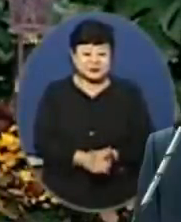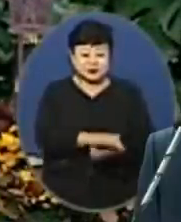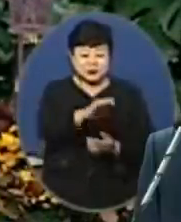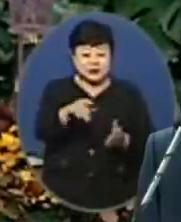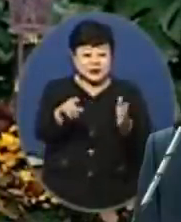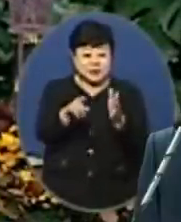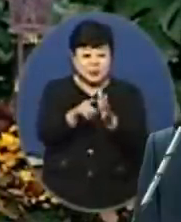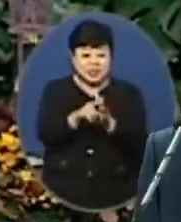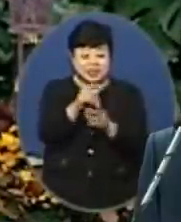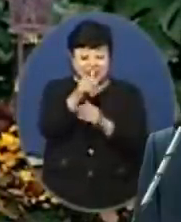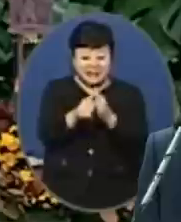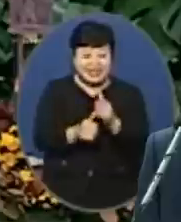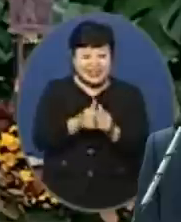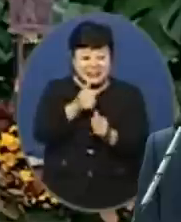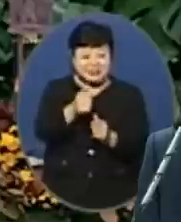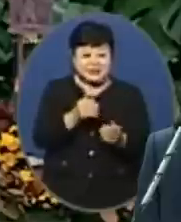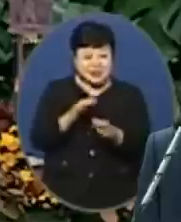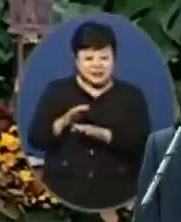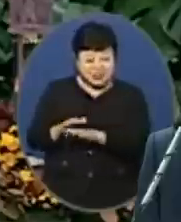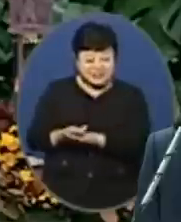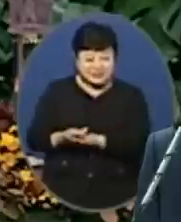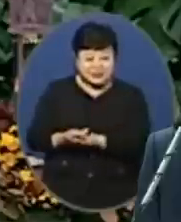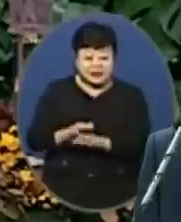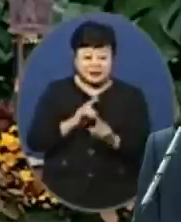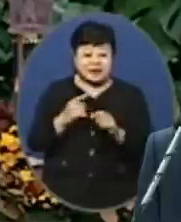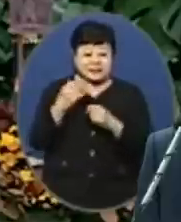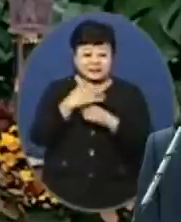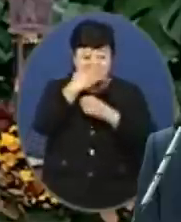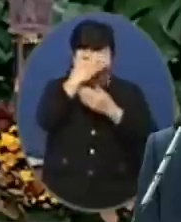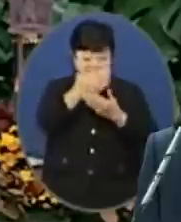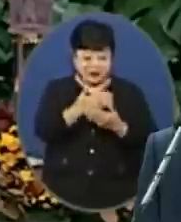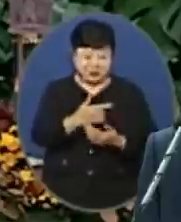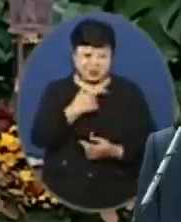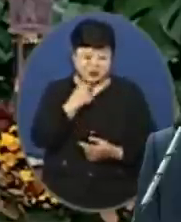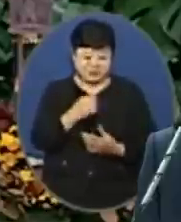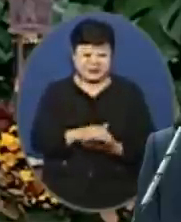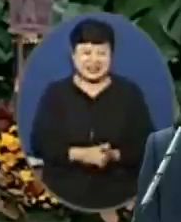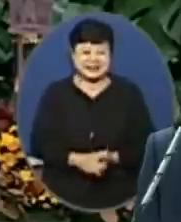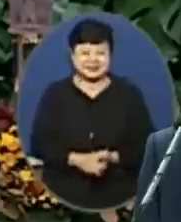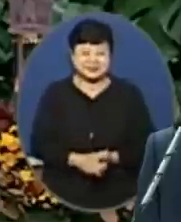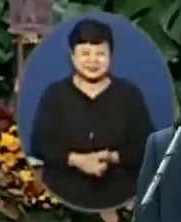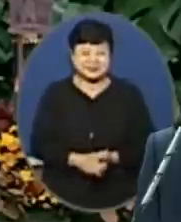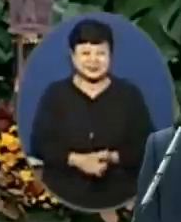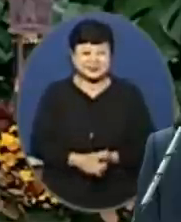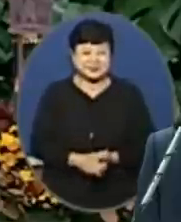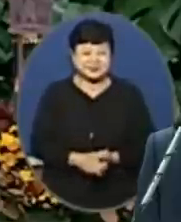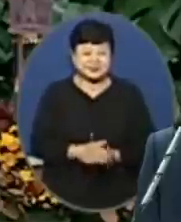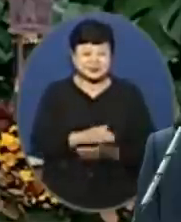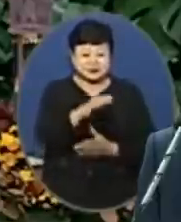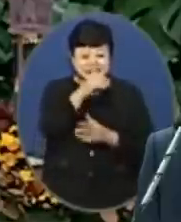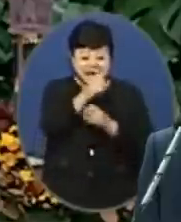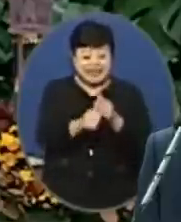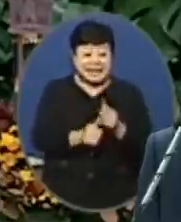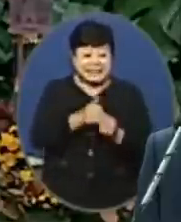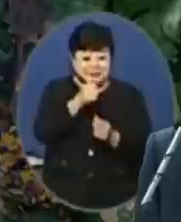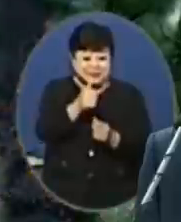우리를 위한 하나님의 예비하심이란 제목으로 은혜를 나누고자 합니다. 우리 하나님은